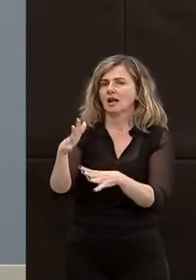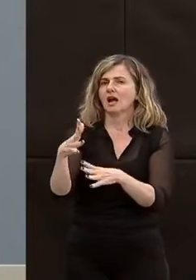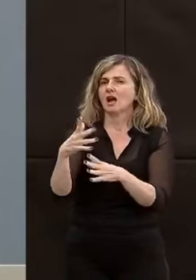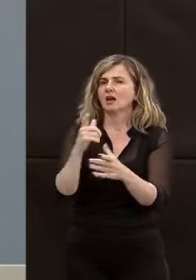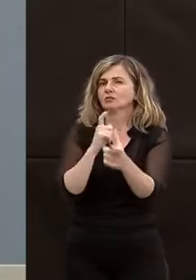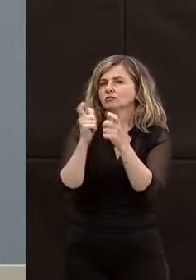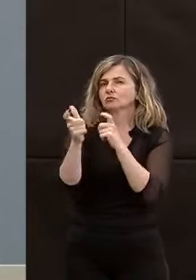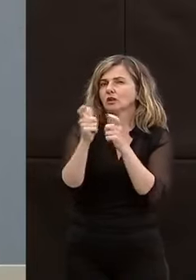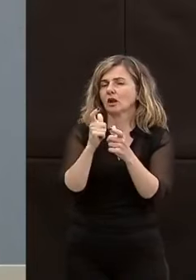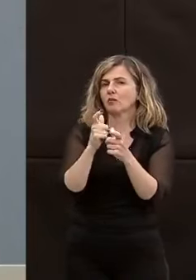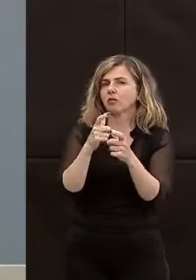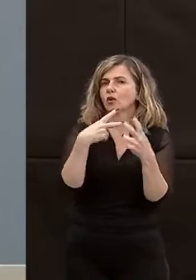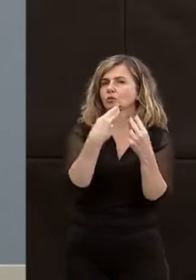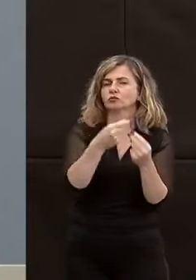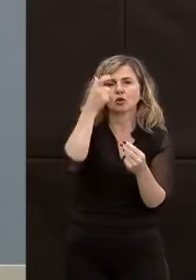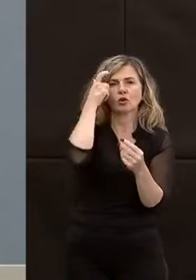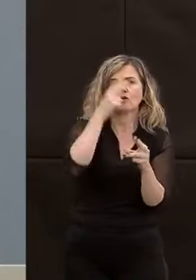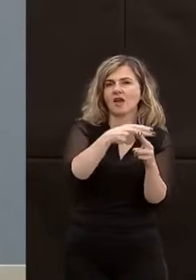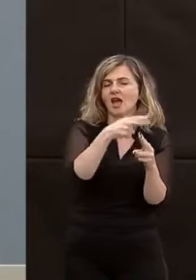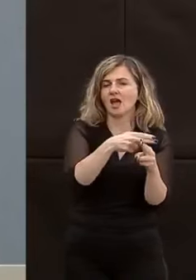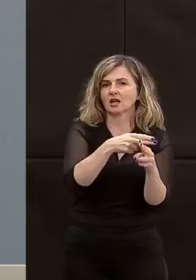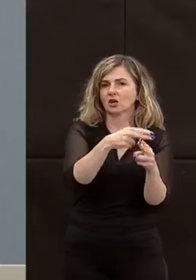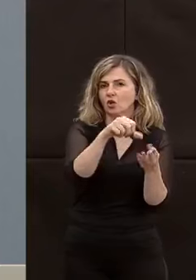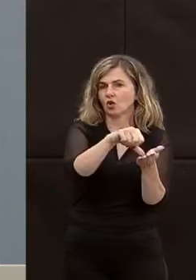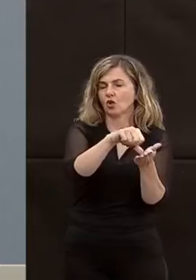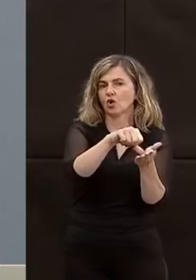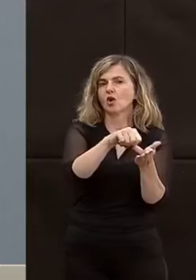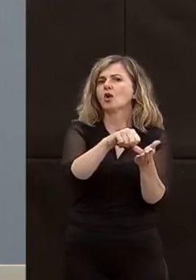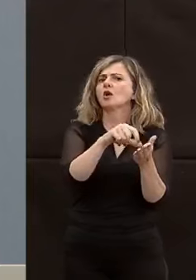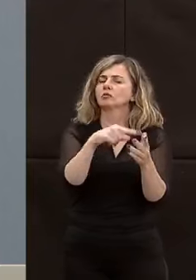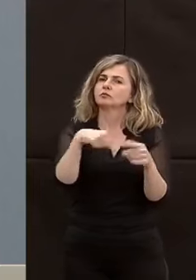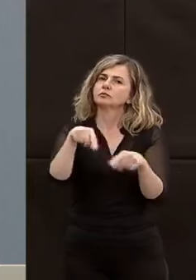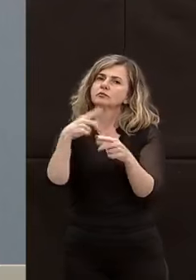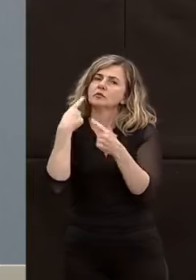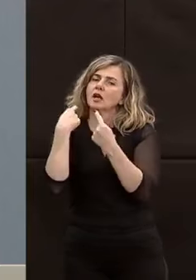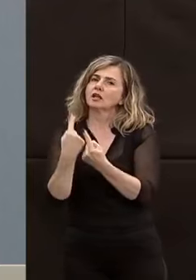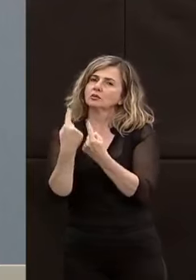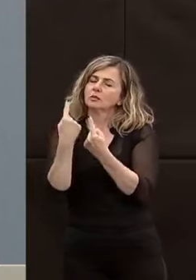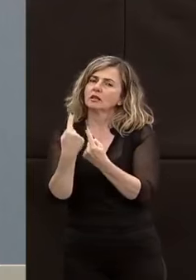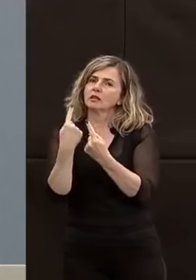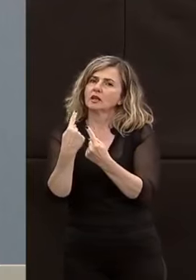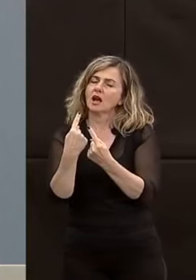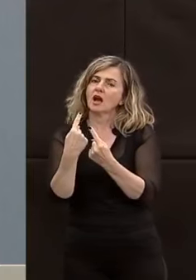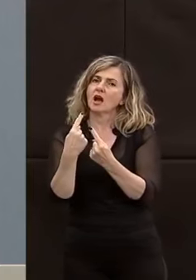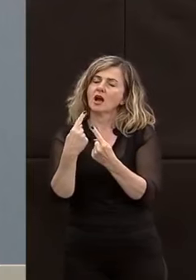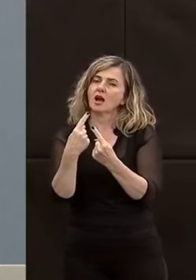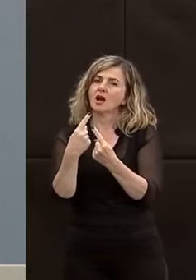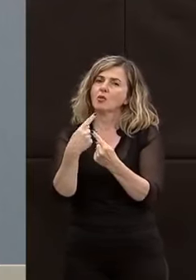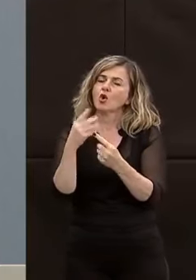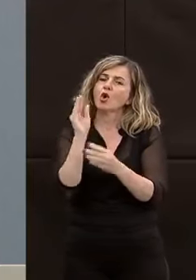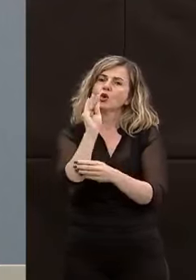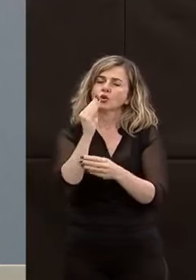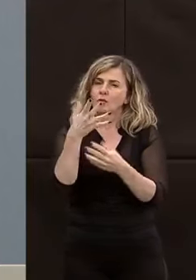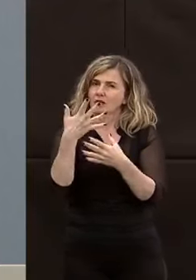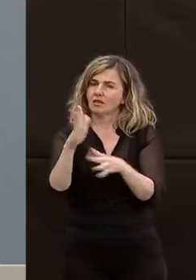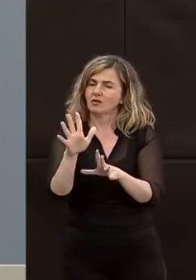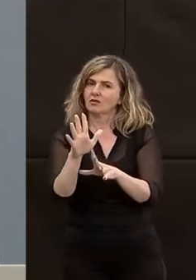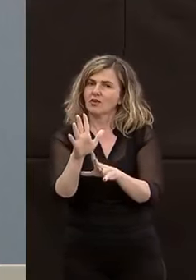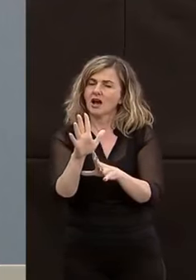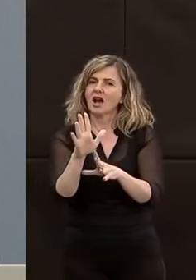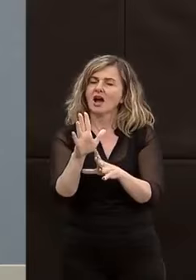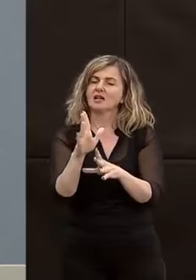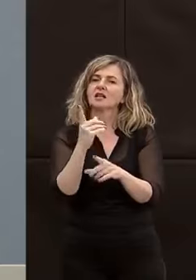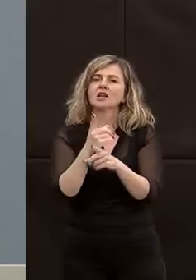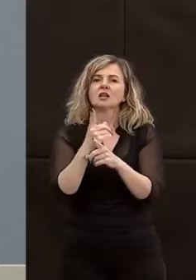con roma che quindi non stiamo attendendo per capire le richieste fatte sulle risorse che il trentino ogni